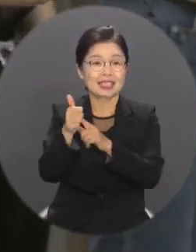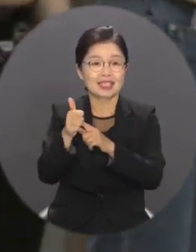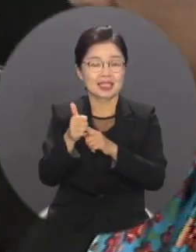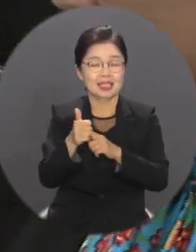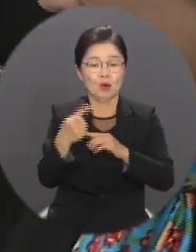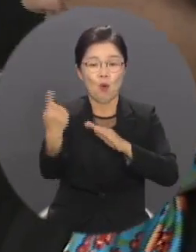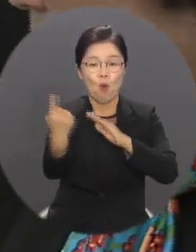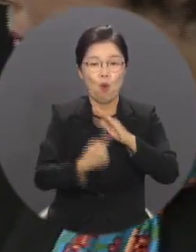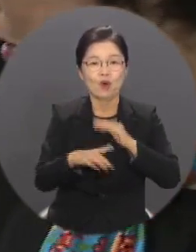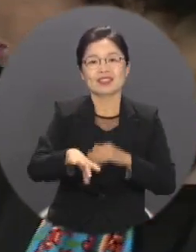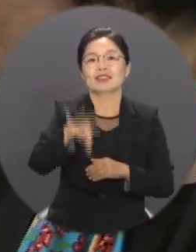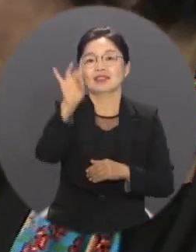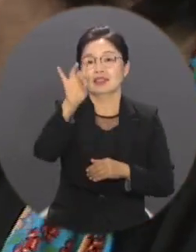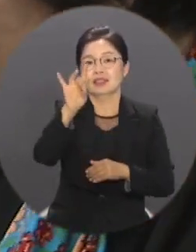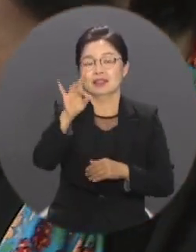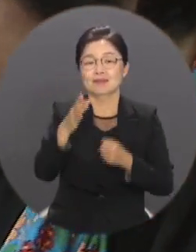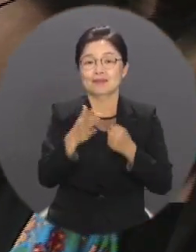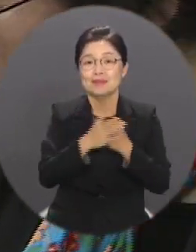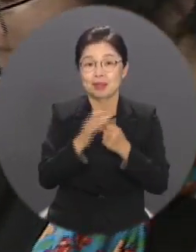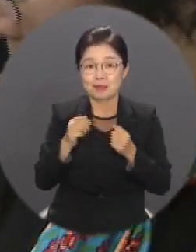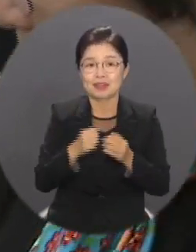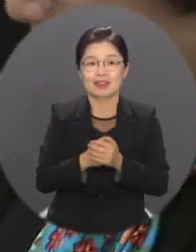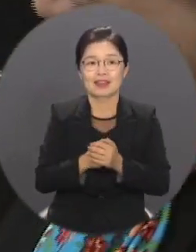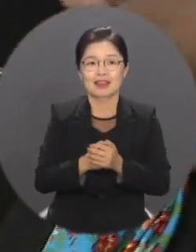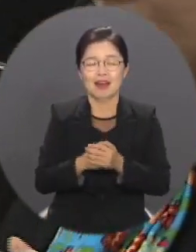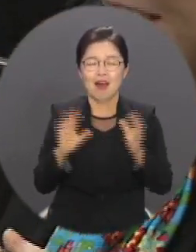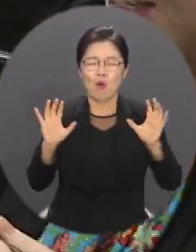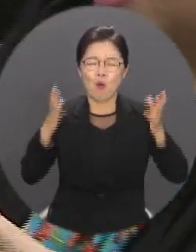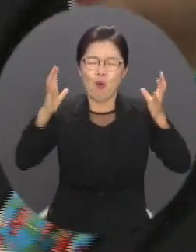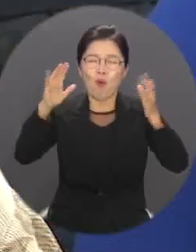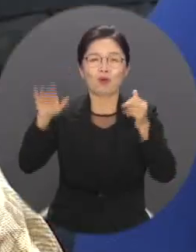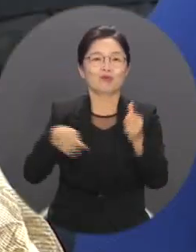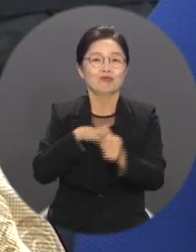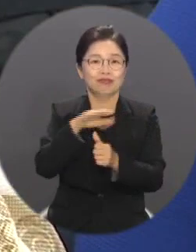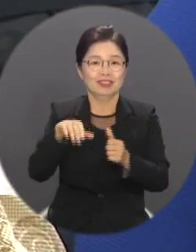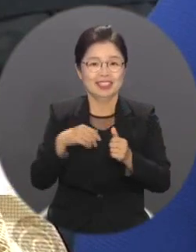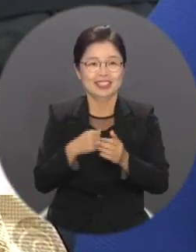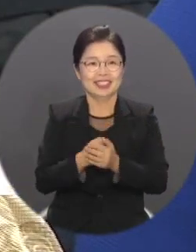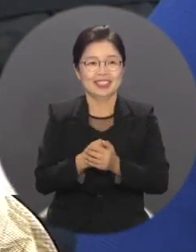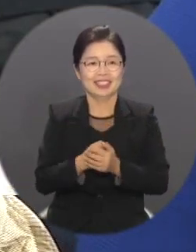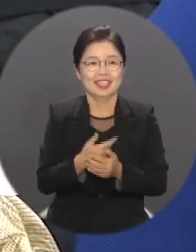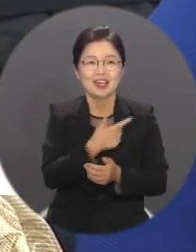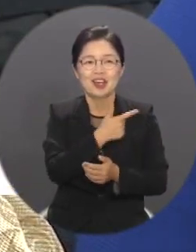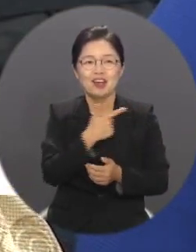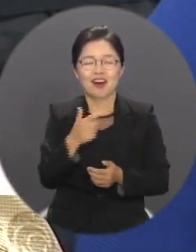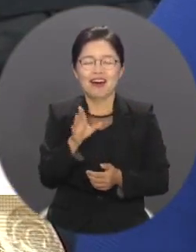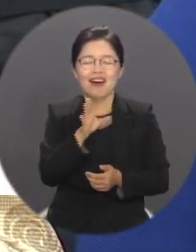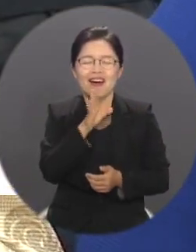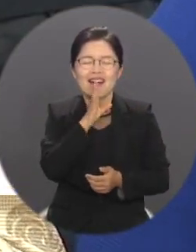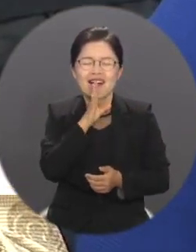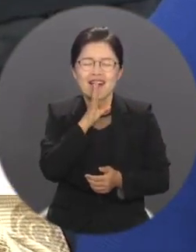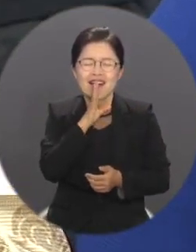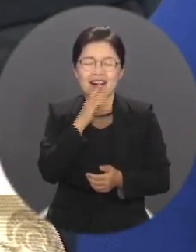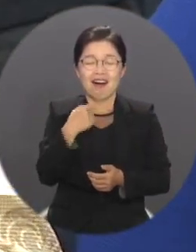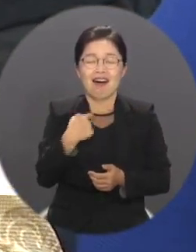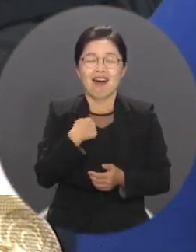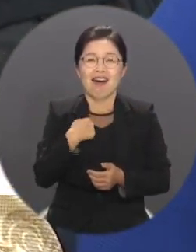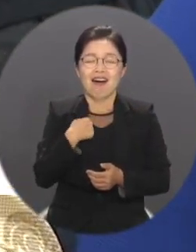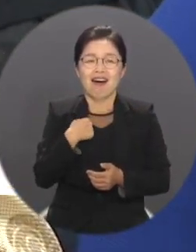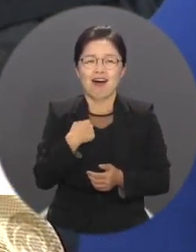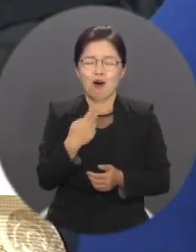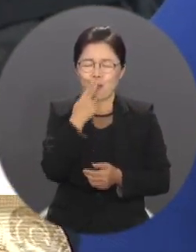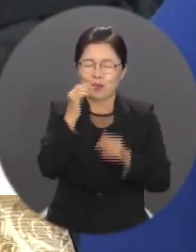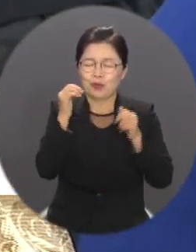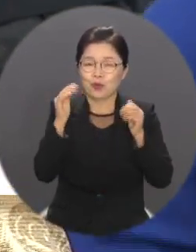처음입니다 그렇다보니 현장은 줄곧 환대 분위기였습니다 아 정말 가지는 와 살다보니